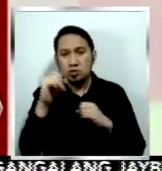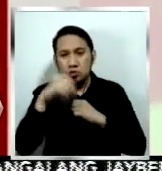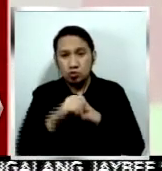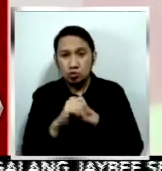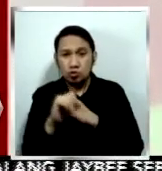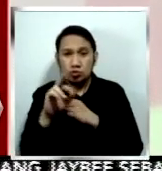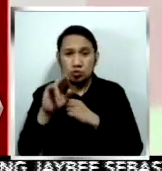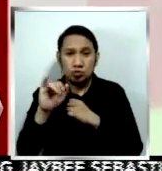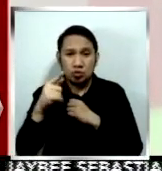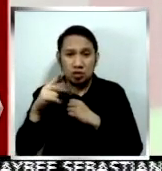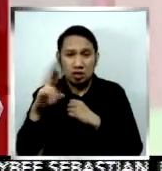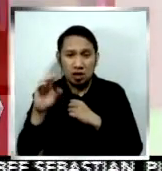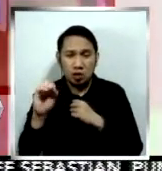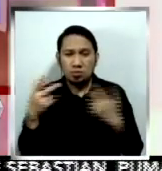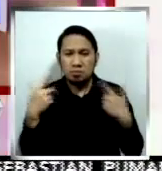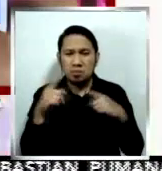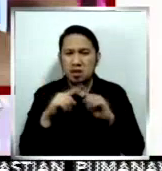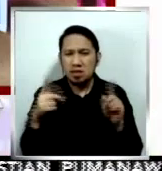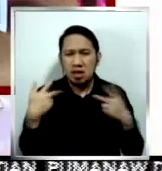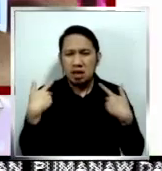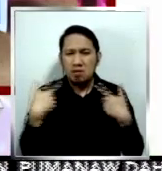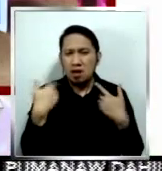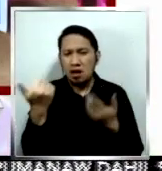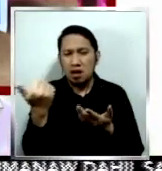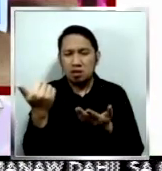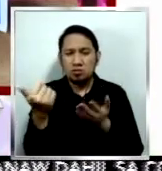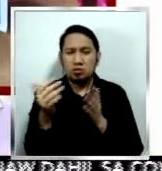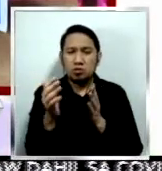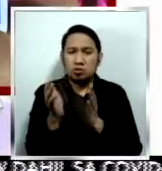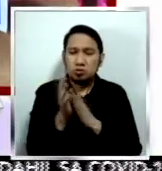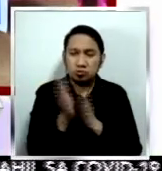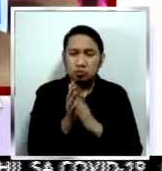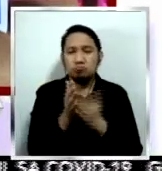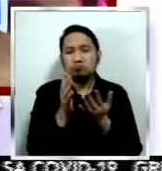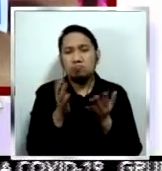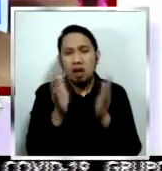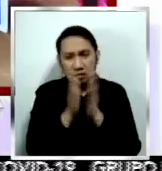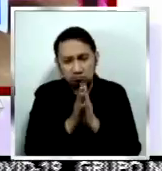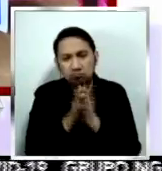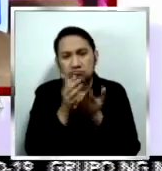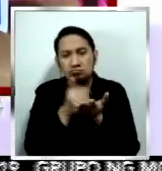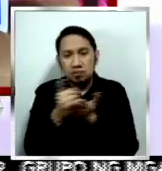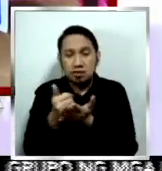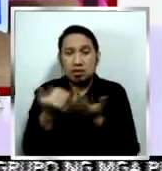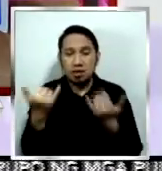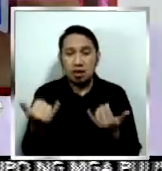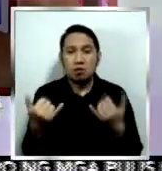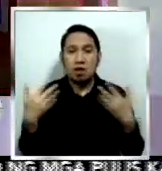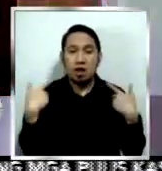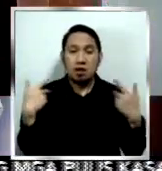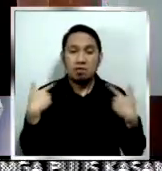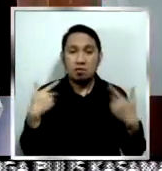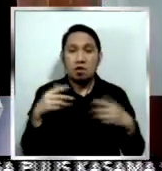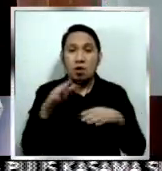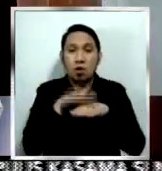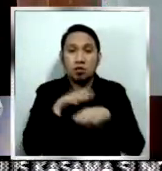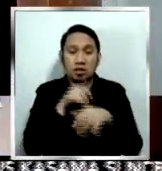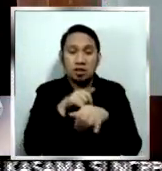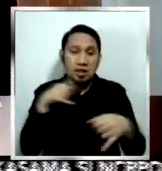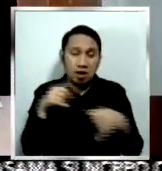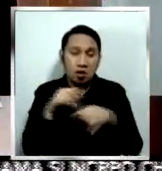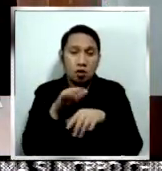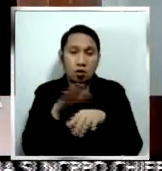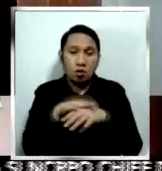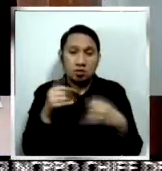na humingi na rin ng tulong sa grupo. Kaya para makalikom pa ng pondo, may online bazaar at webinar sila. Alam ko na